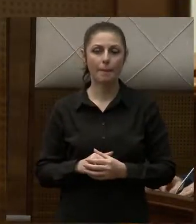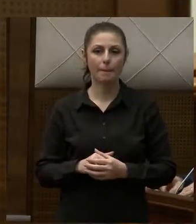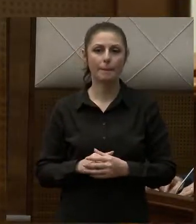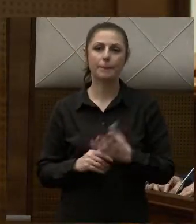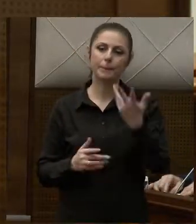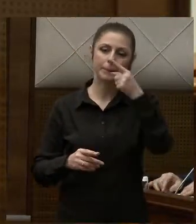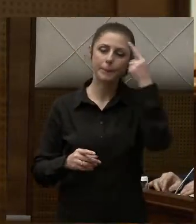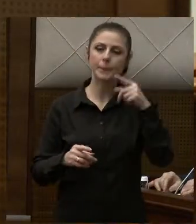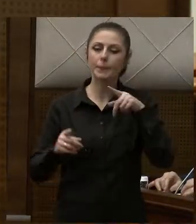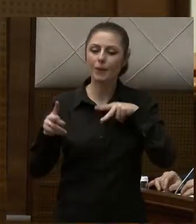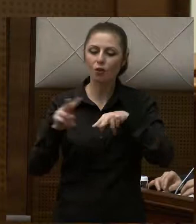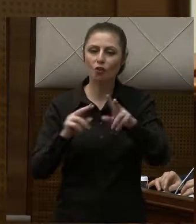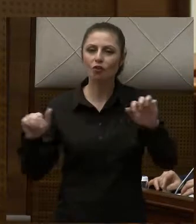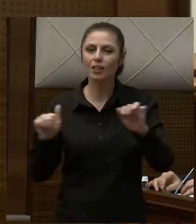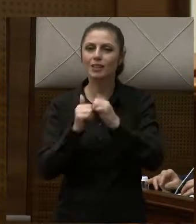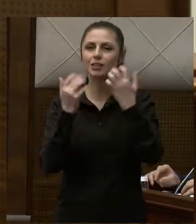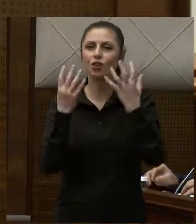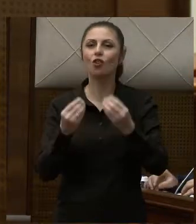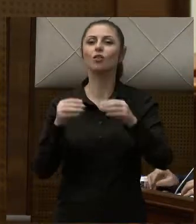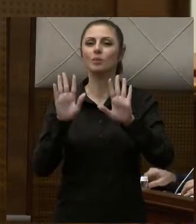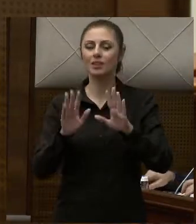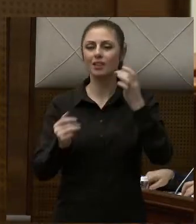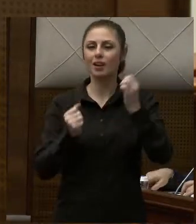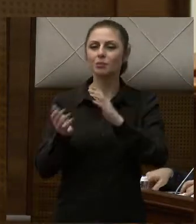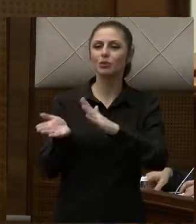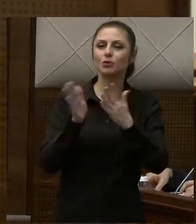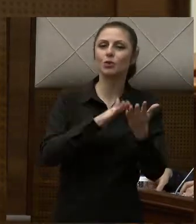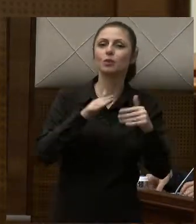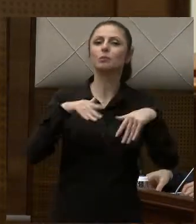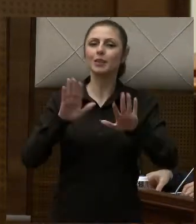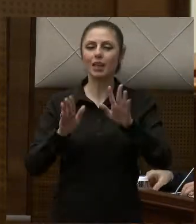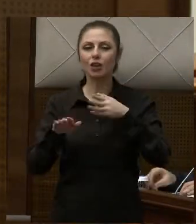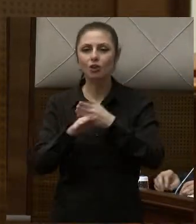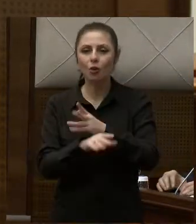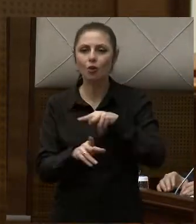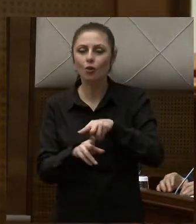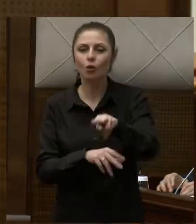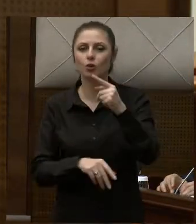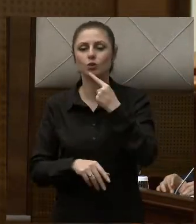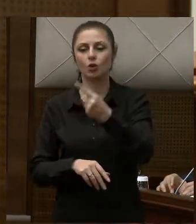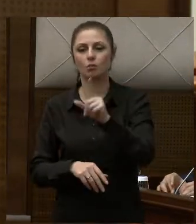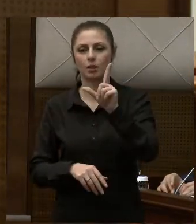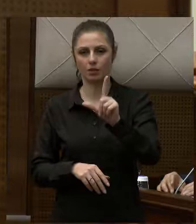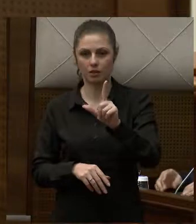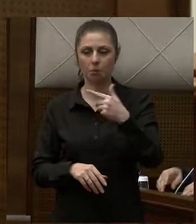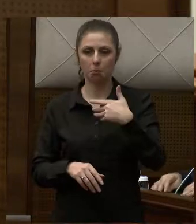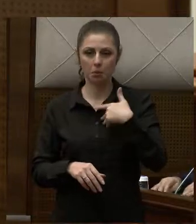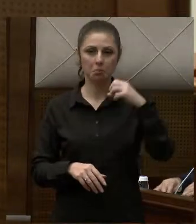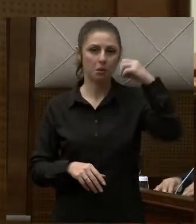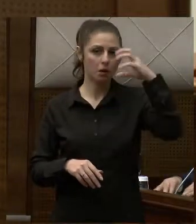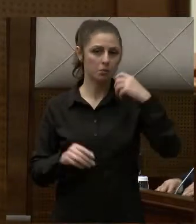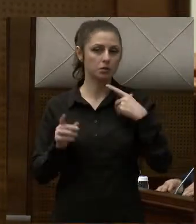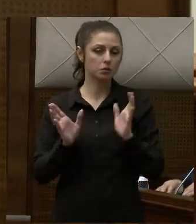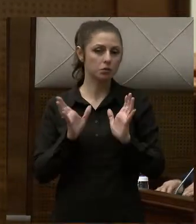yol kazası oluşmadan, araç devrilmeden önce doğru yolu gösterme çabası içerisindeyiz. Ben AK Parti grubundaki her